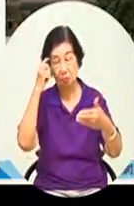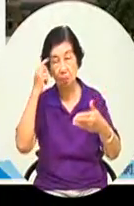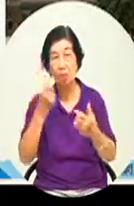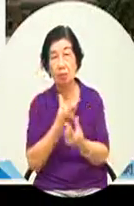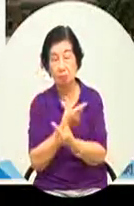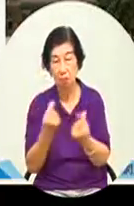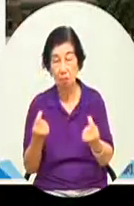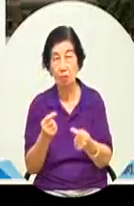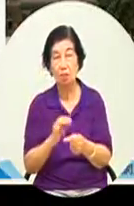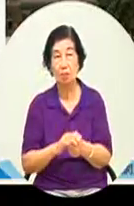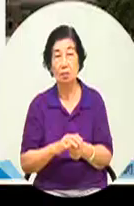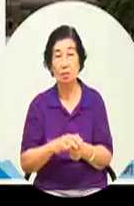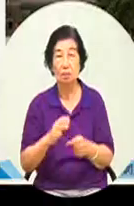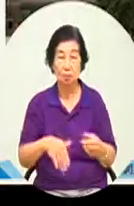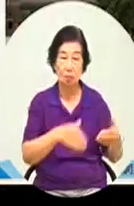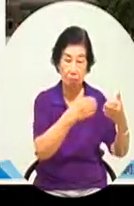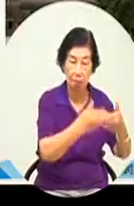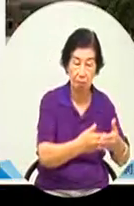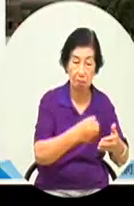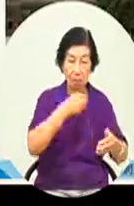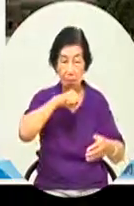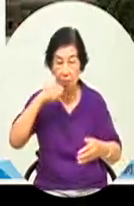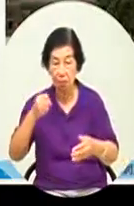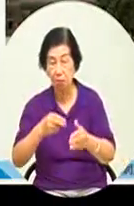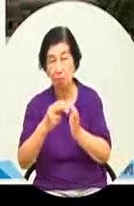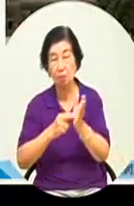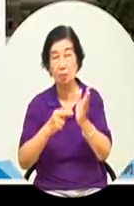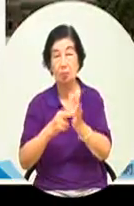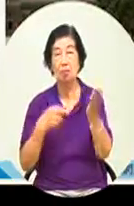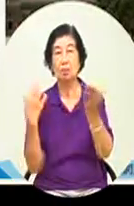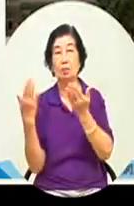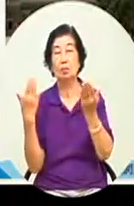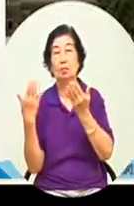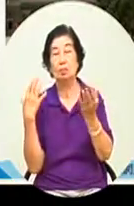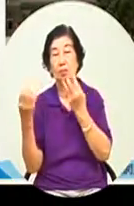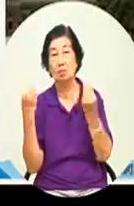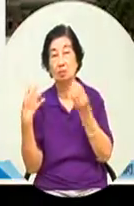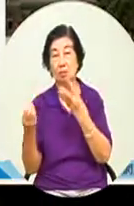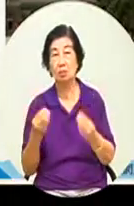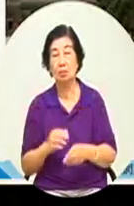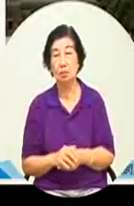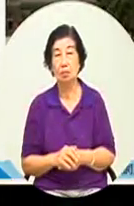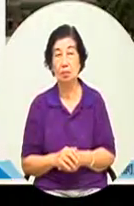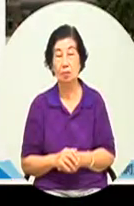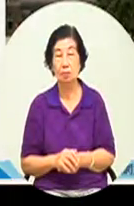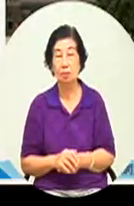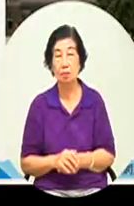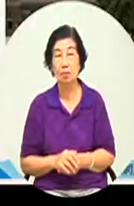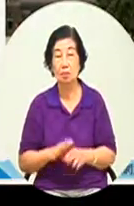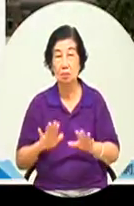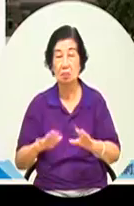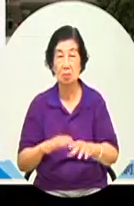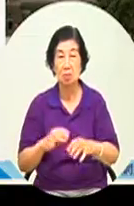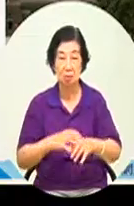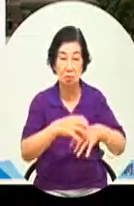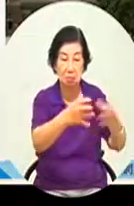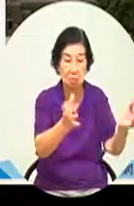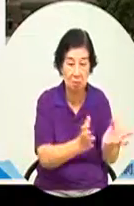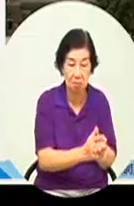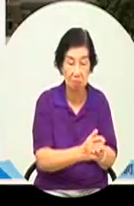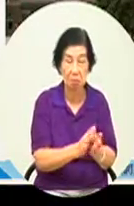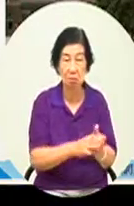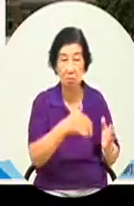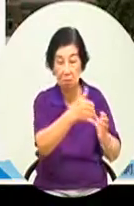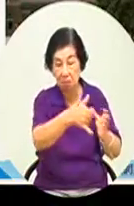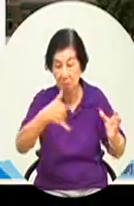一切两岸的关系说明得很清楚，所以才会造成了这些团体到了高雄 才会